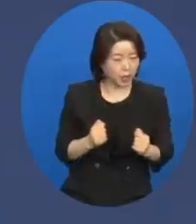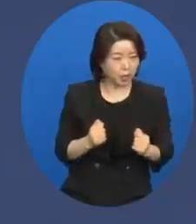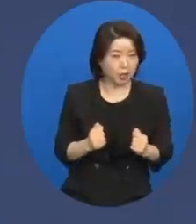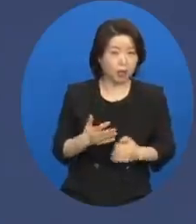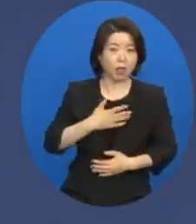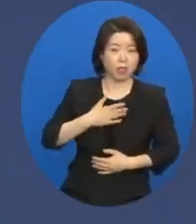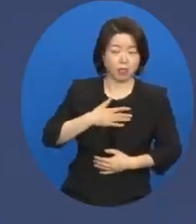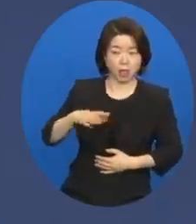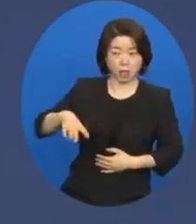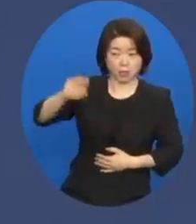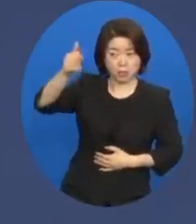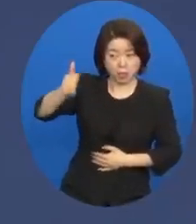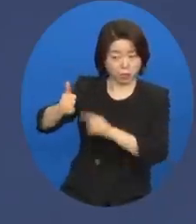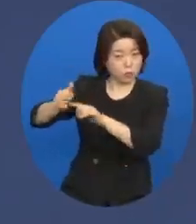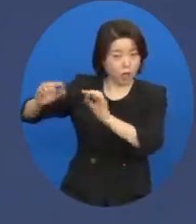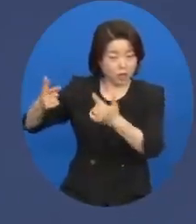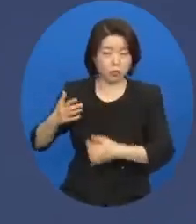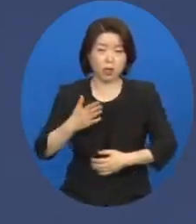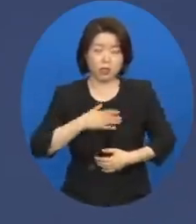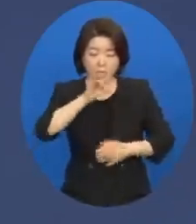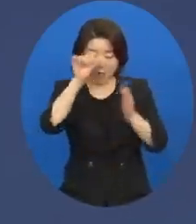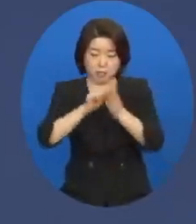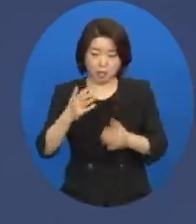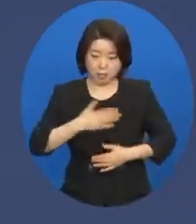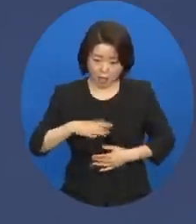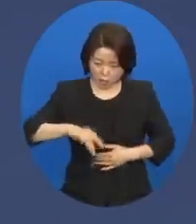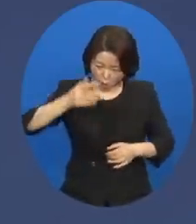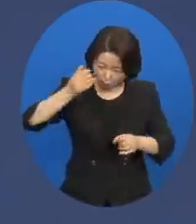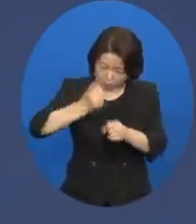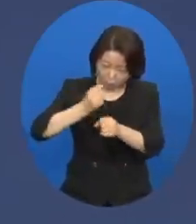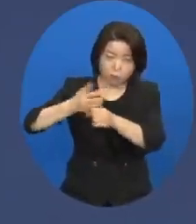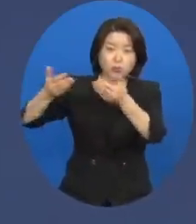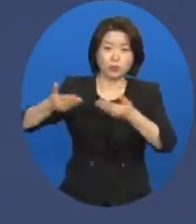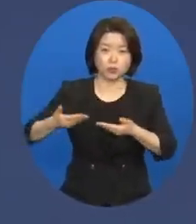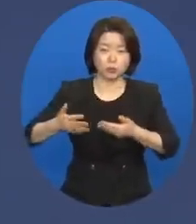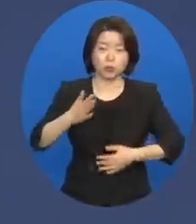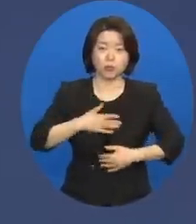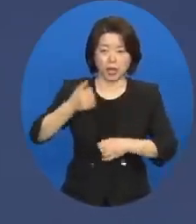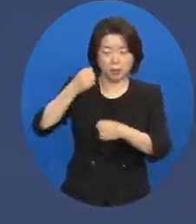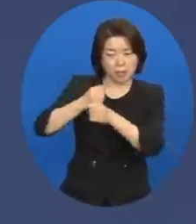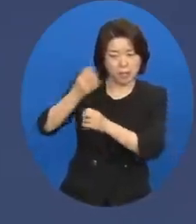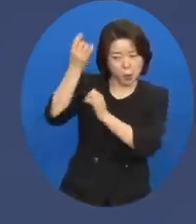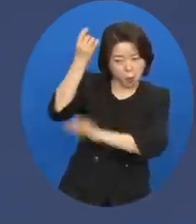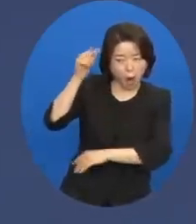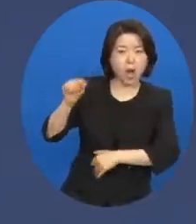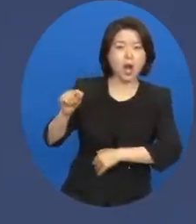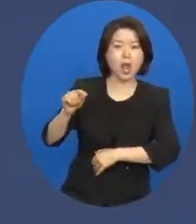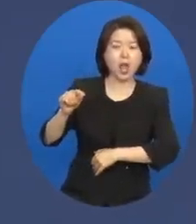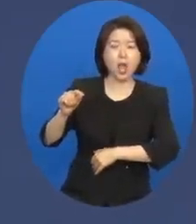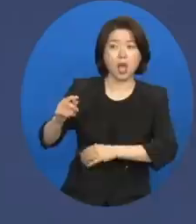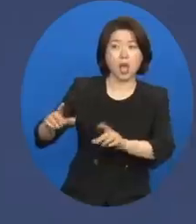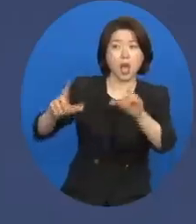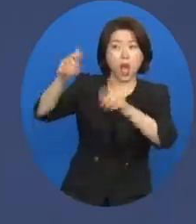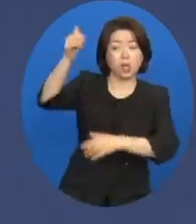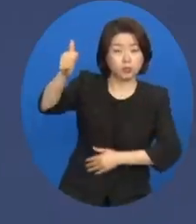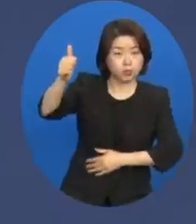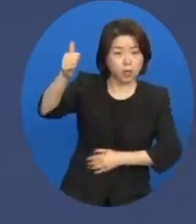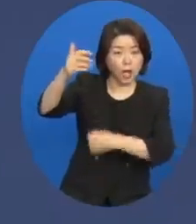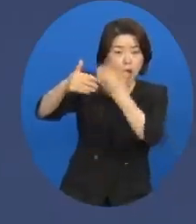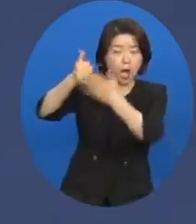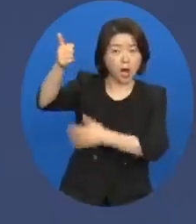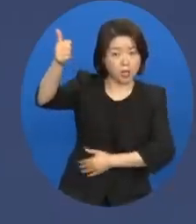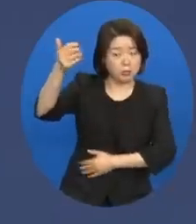내가 창조주가 아니고 내 인생에 나를 지으시고 나를 그 만드신 원래 주제이신 하나님